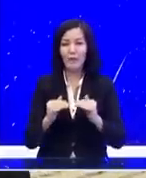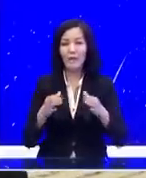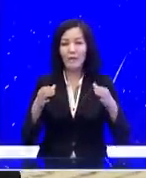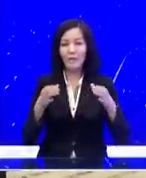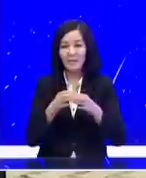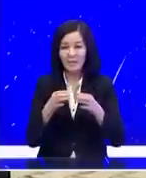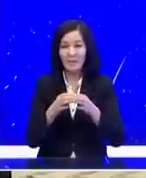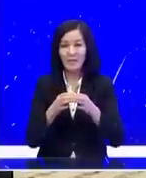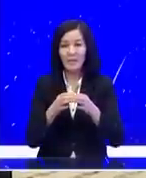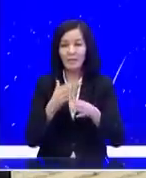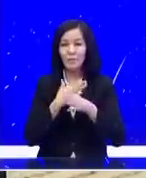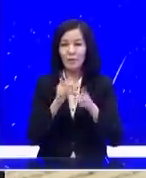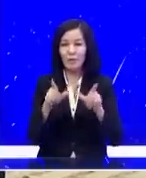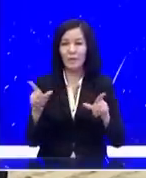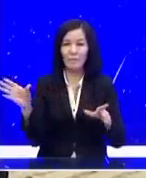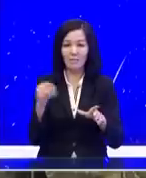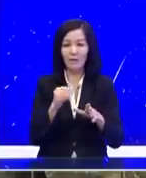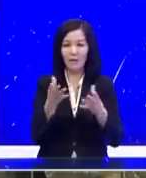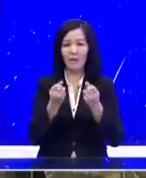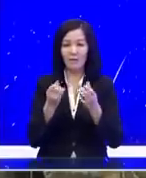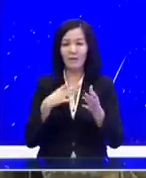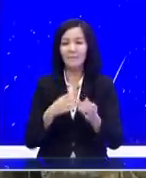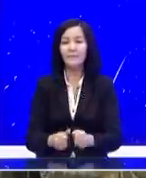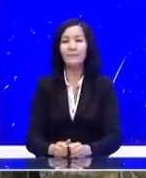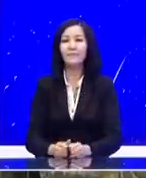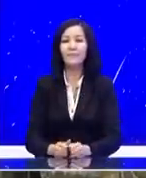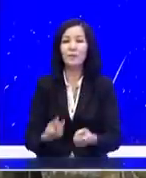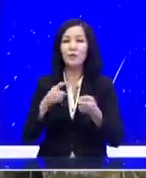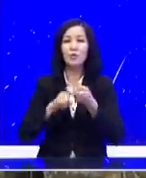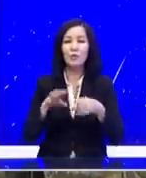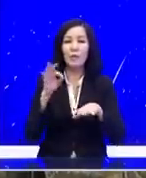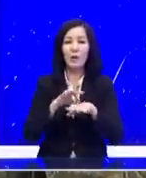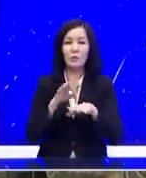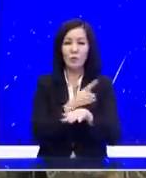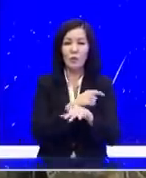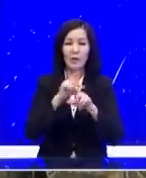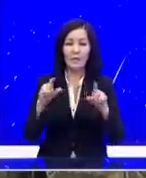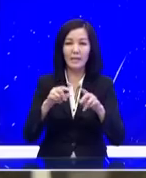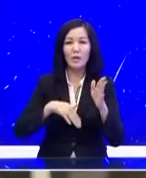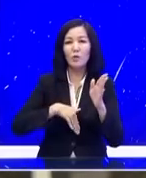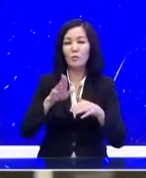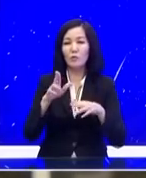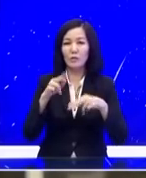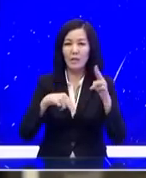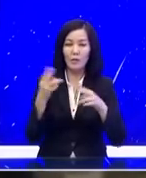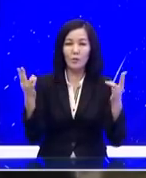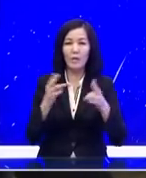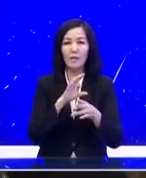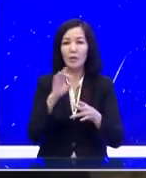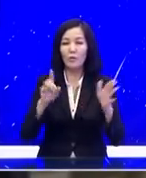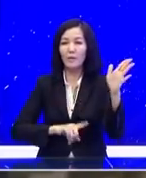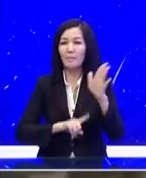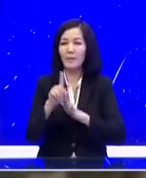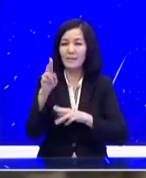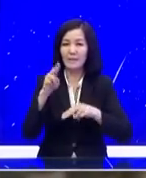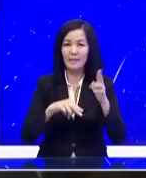деңгейдегі көмекші азаматтардың барлығы алып жатыр. Жұқпалы аурулар емханасы сапалы салынуы керек. Сәуірдің басында басталған құрылыс